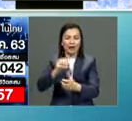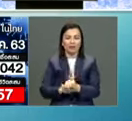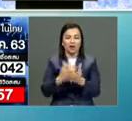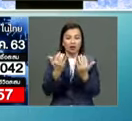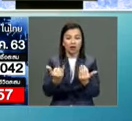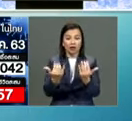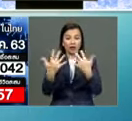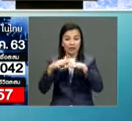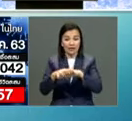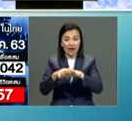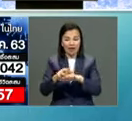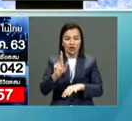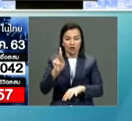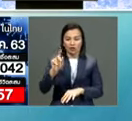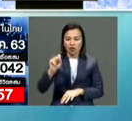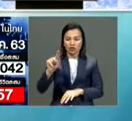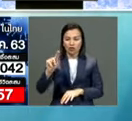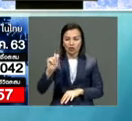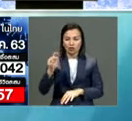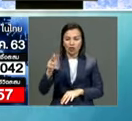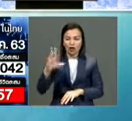นะครับจะเป็นสายด่วนในระบบไทยชนะนะครับก็ท่านสามารถโทรเข้ามาบอกว่าถ้าลงทะเบียนแล้วไม่ได้หรืออะไรอย่างไรนะครับหรือมีปัญหาอย่างไรก็จะท่านสามารถโทรเข้ามาได้นะครับในขณะนี้นะครับและการประสานงานกับทางกสทช.แล้วนะครับโทรเข้ามาเป็นการโทรฟรี